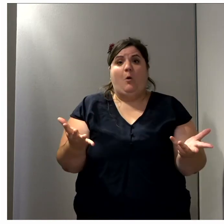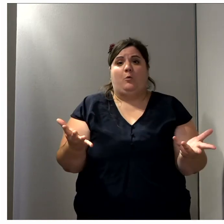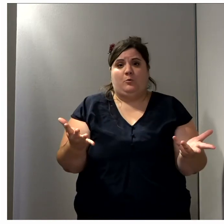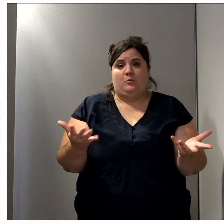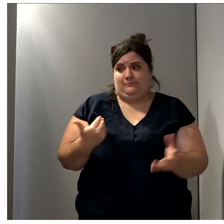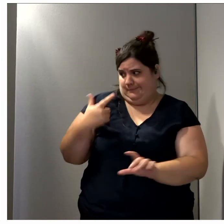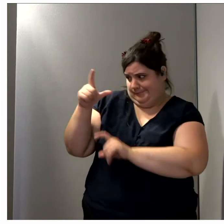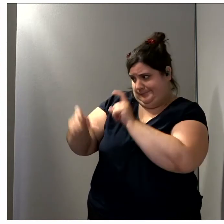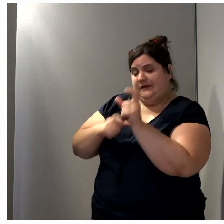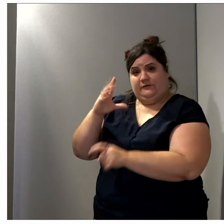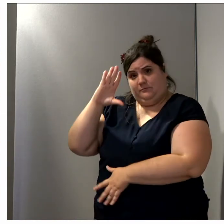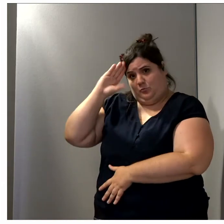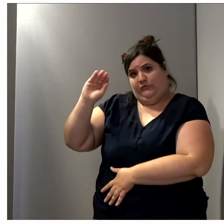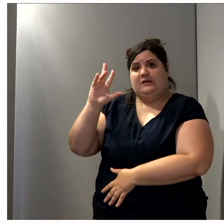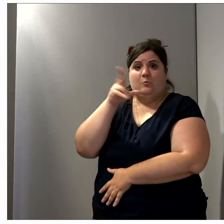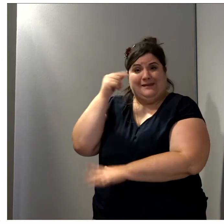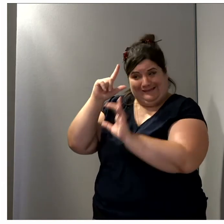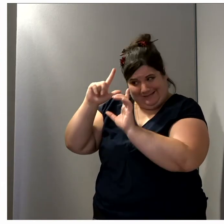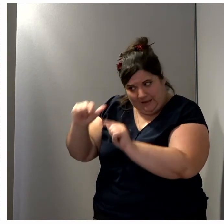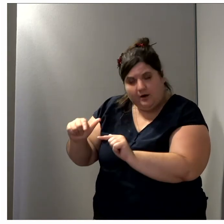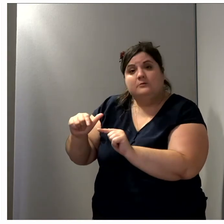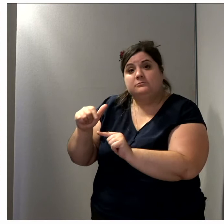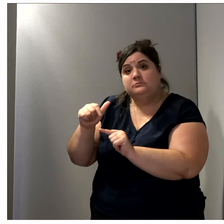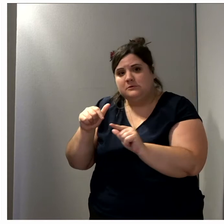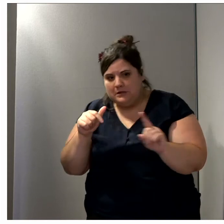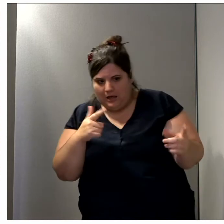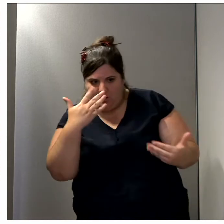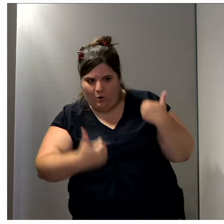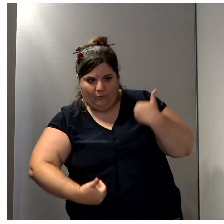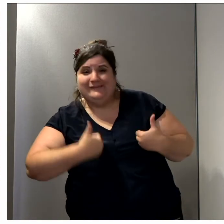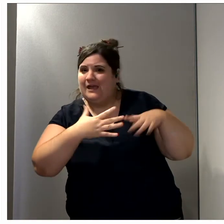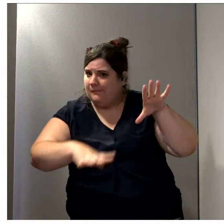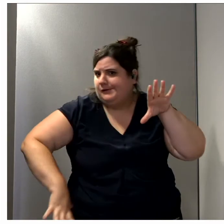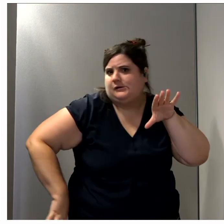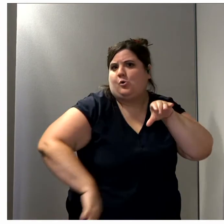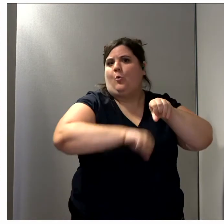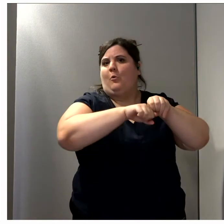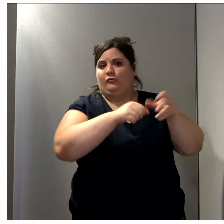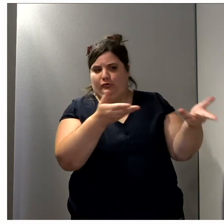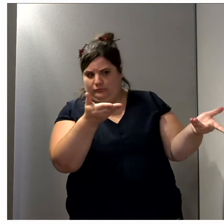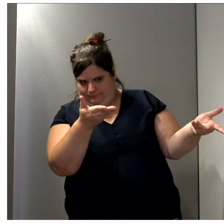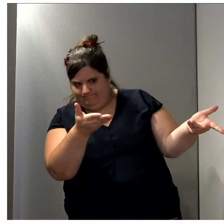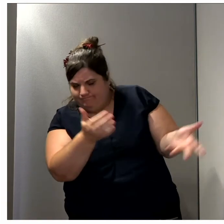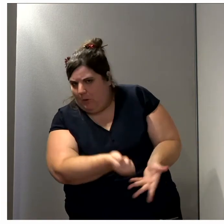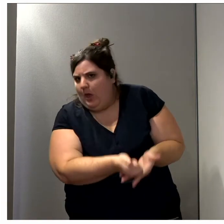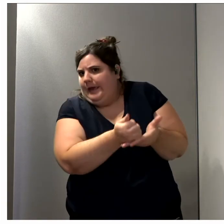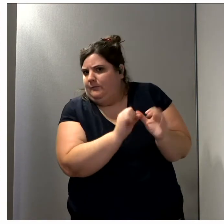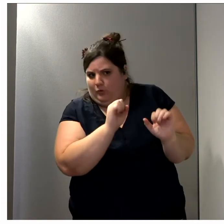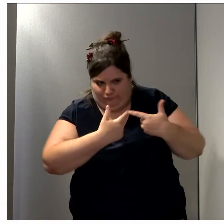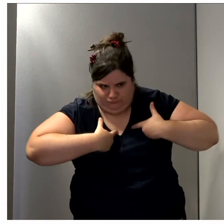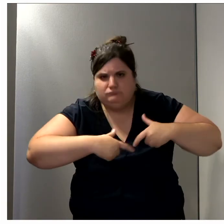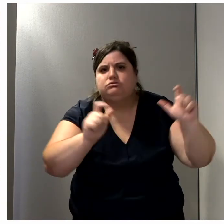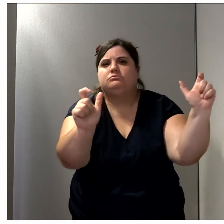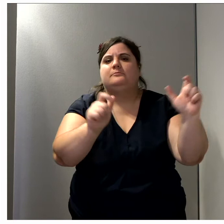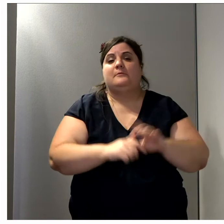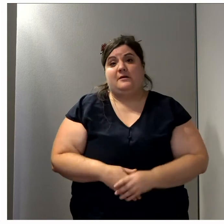d'elles, il n'y a pas une tierce personne qui peut compenser le handicap et qui peut aider ces personnes. Donc